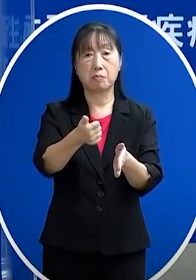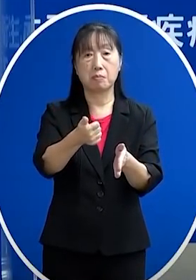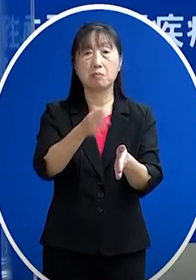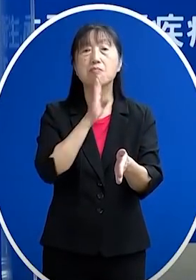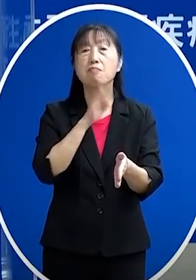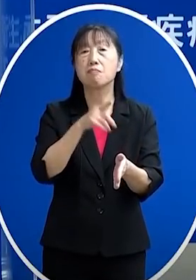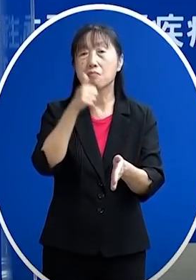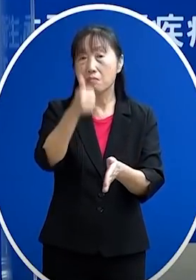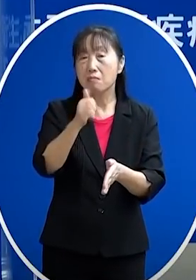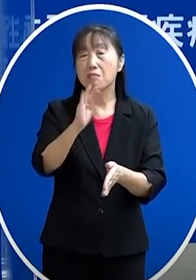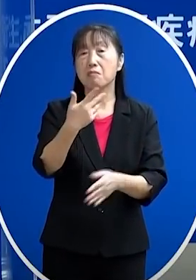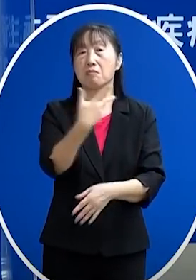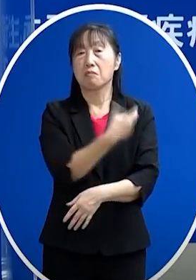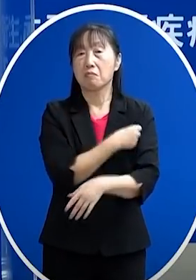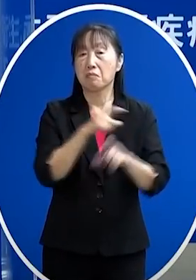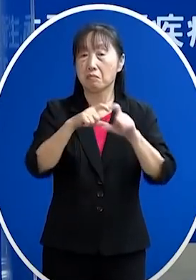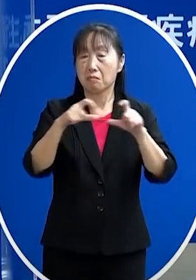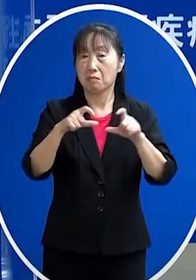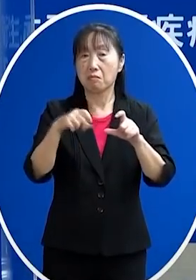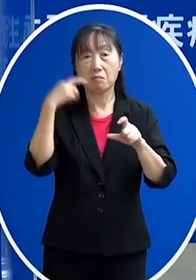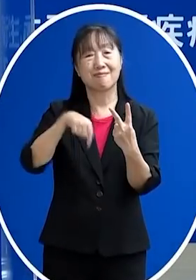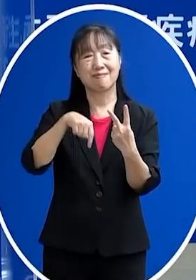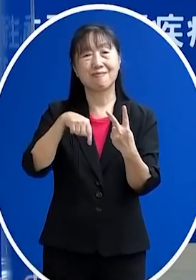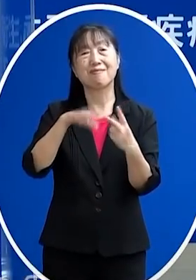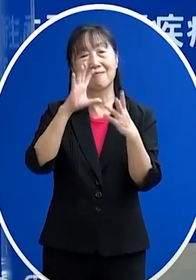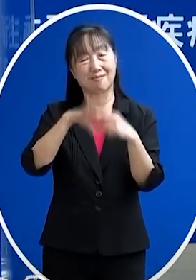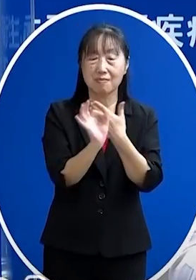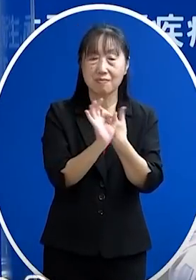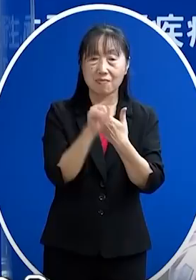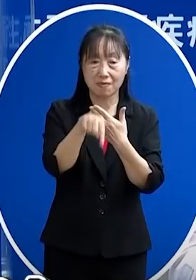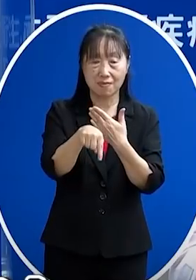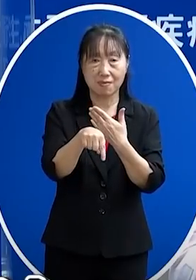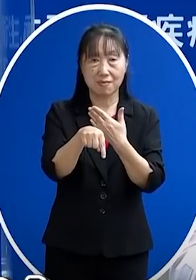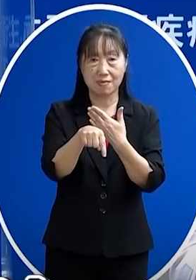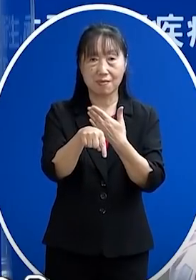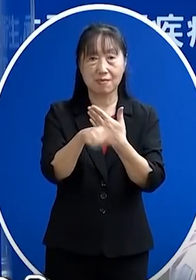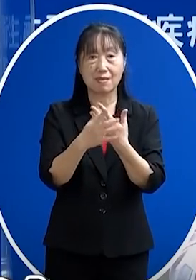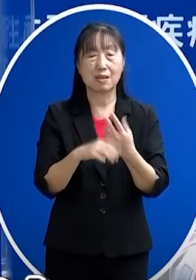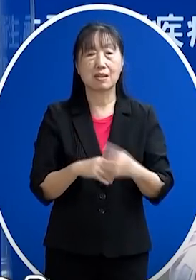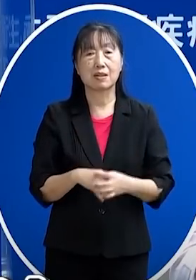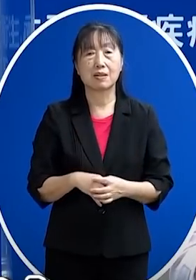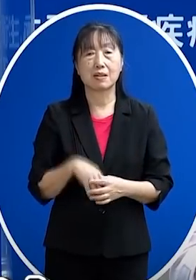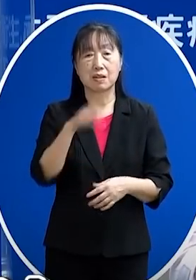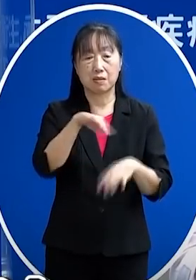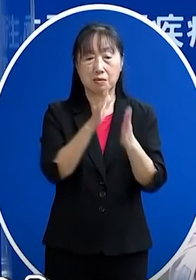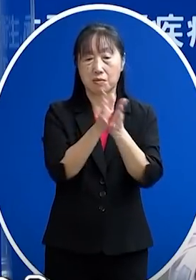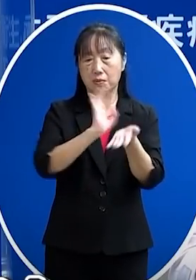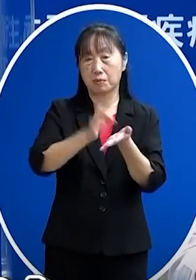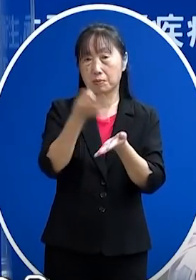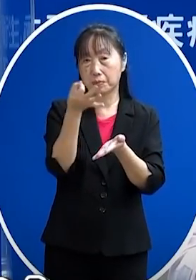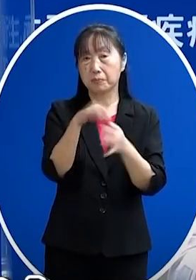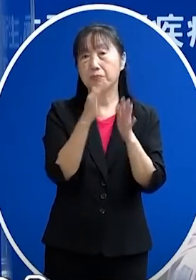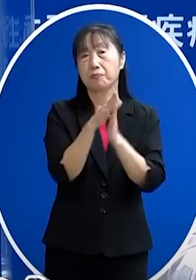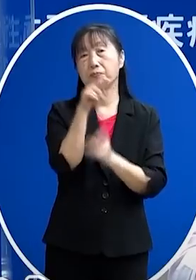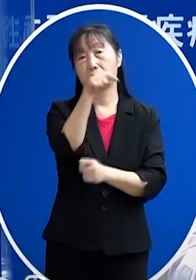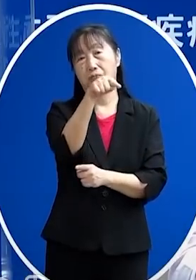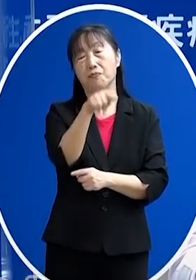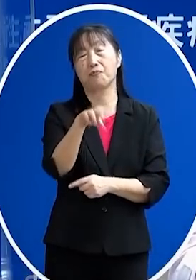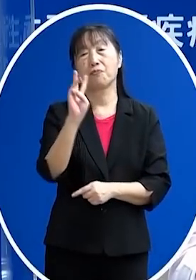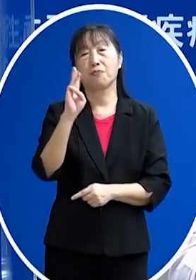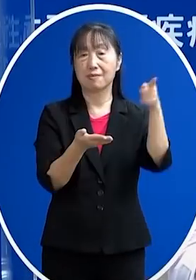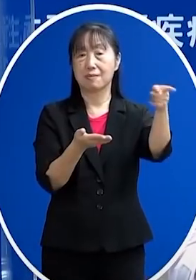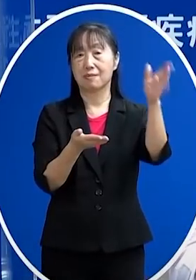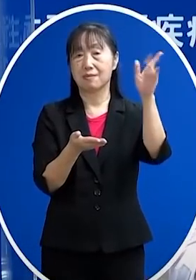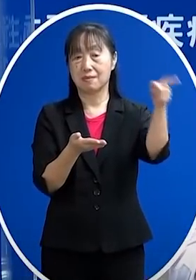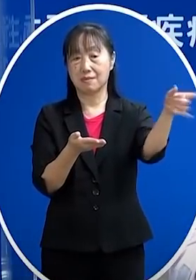的疫苗，有发展潜力的疫苗。然后第二个临床试验的相关的费用是由 WHO 来做赞